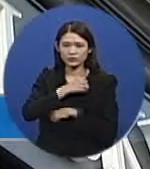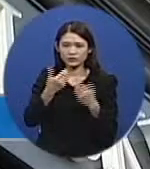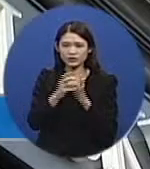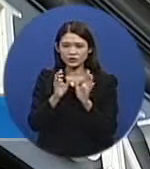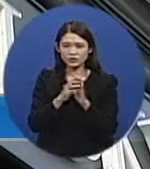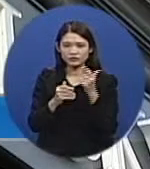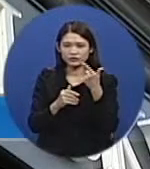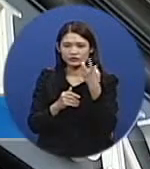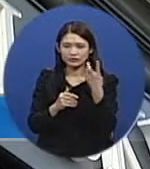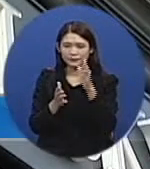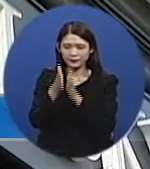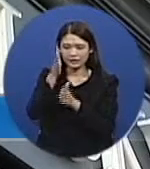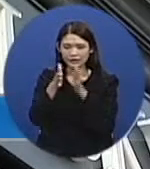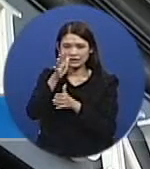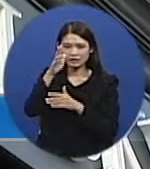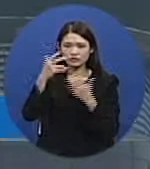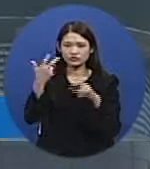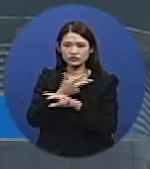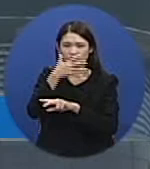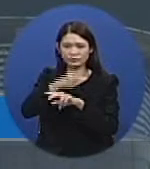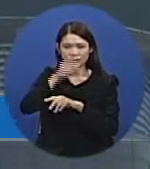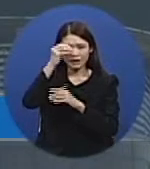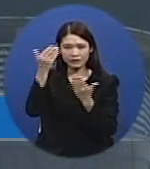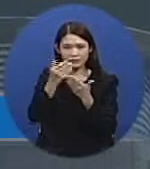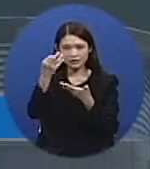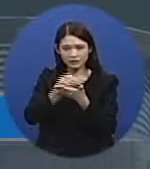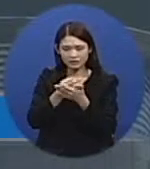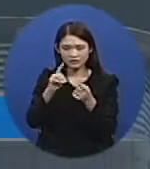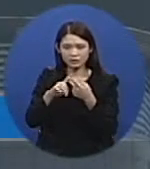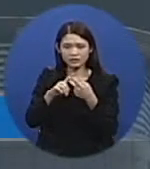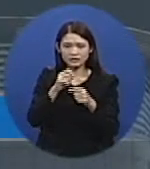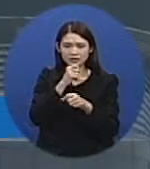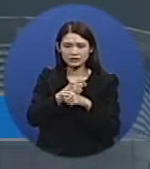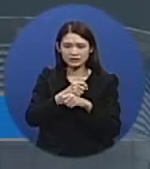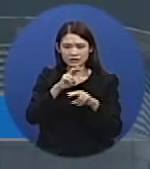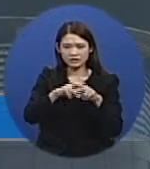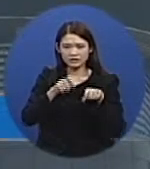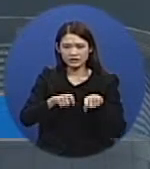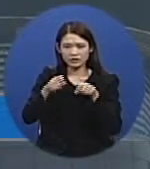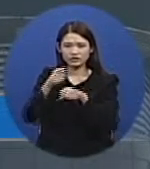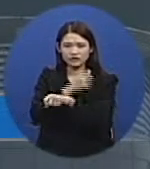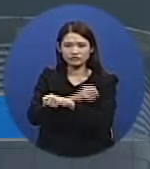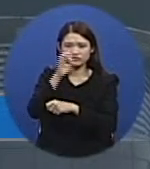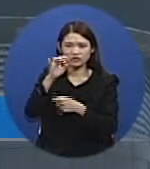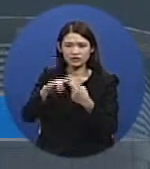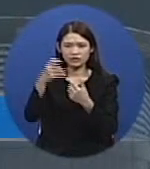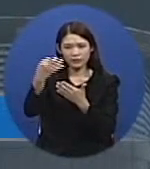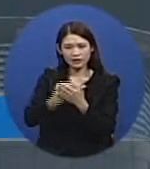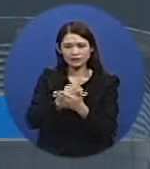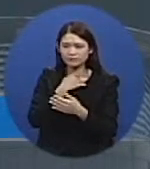63빌딩 연회장에서 주말 아르바이트를 하는 동안 퇴근 전 마감 시간에 일한 수당과 연장 수당을 지급받지